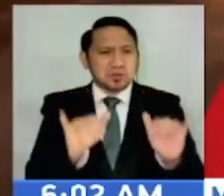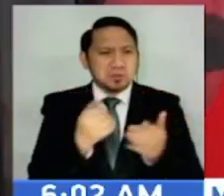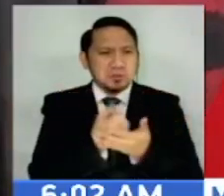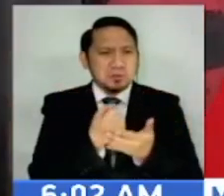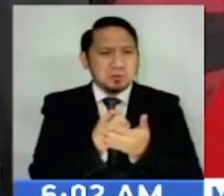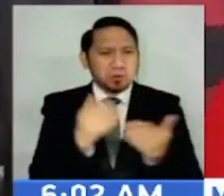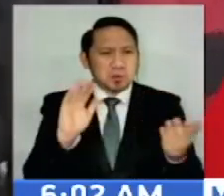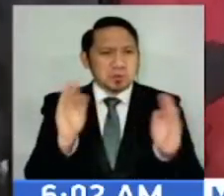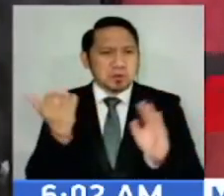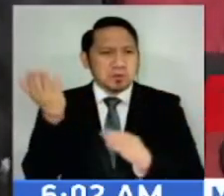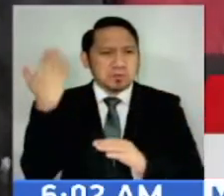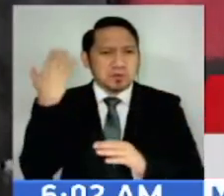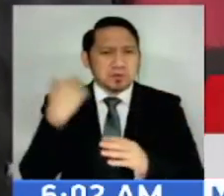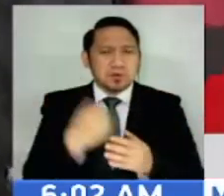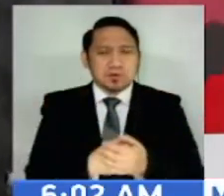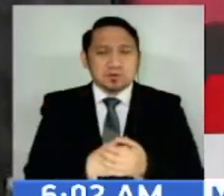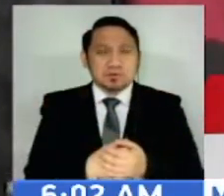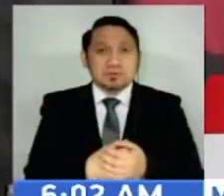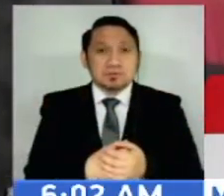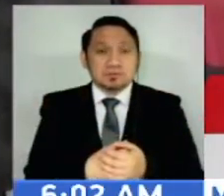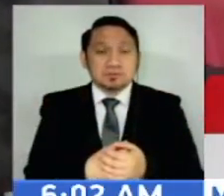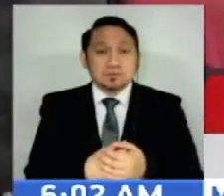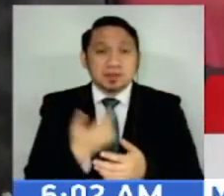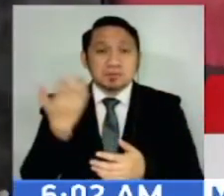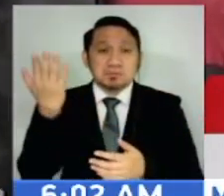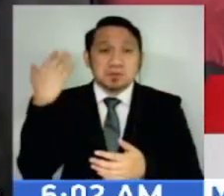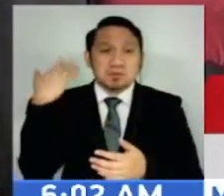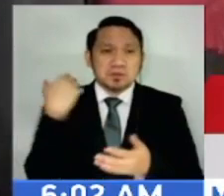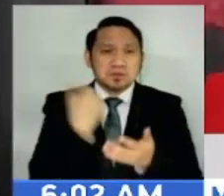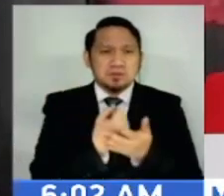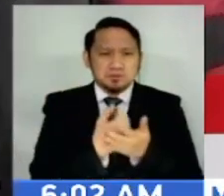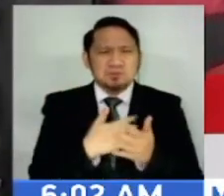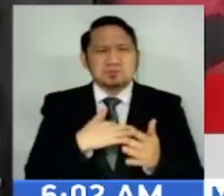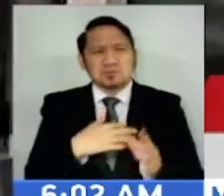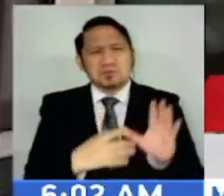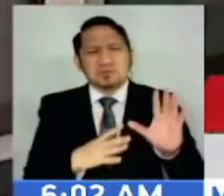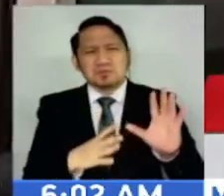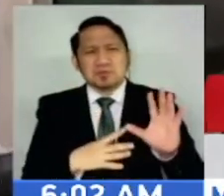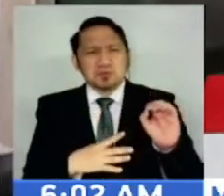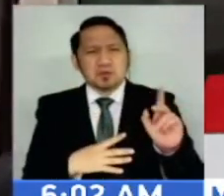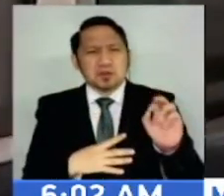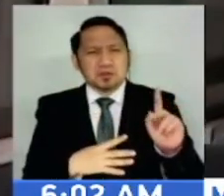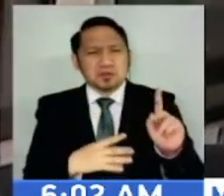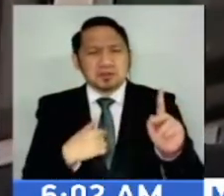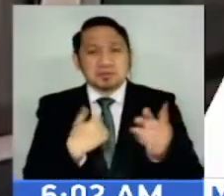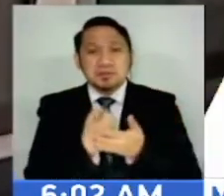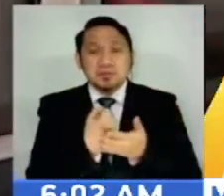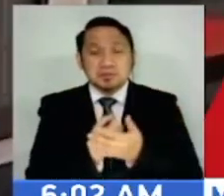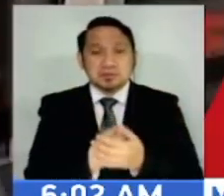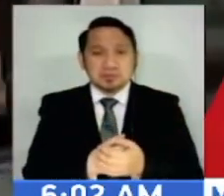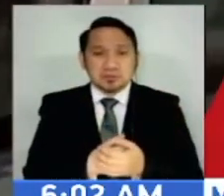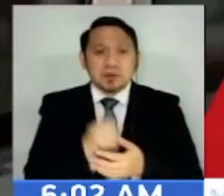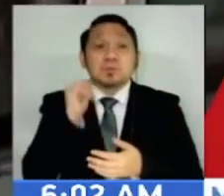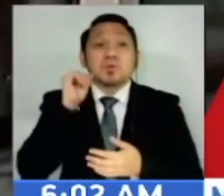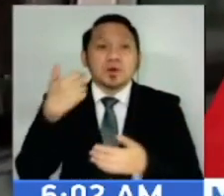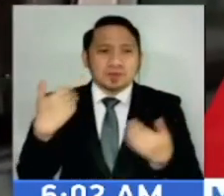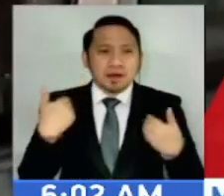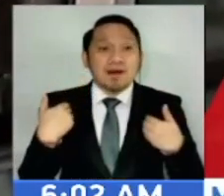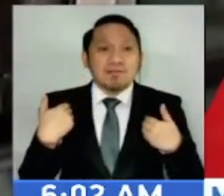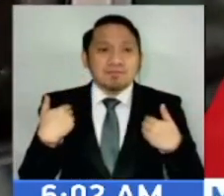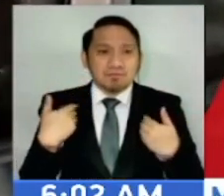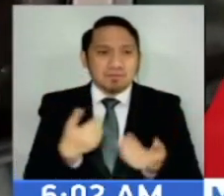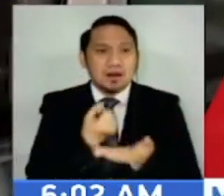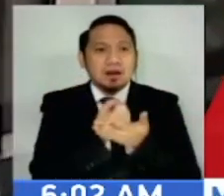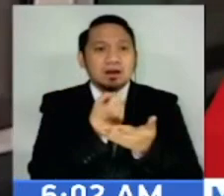sakay. Dati kasi matagal ang sahod ngayon, okay na ang sahod namin yun. Sandali na lang. Bukas daw pa, mayroon pa sahod. Pero simula nung